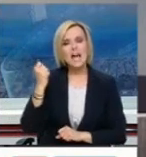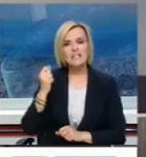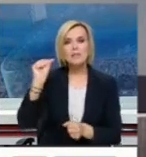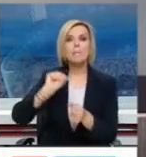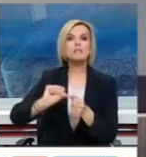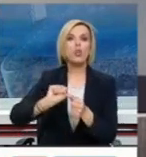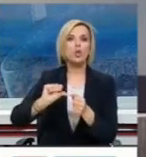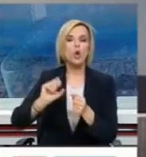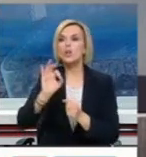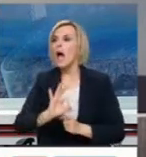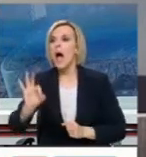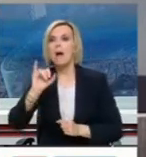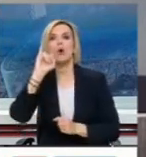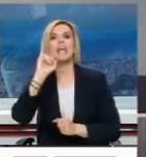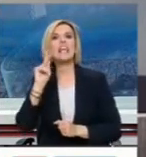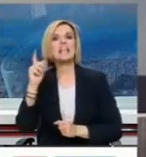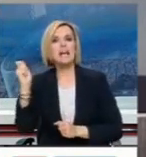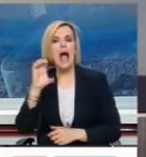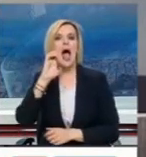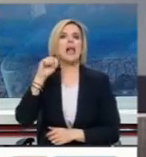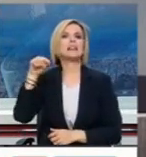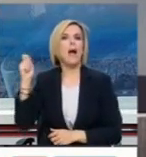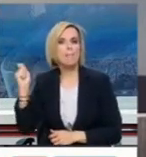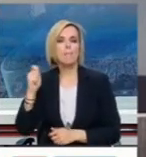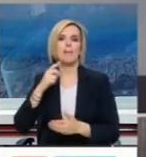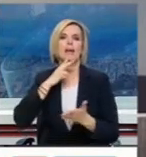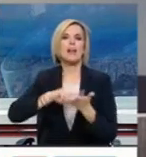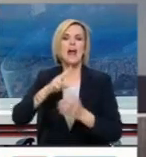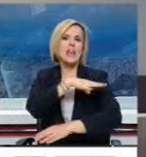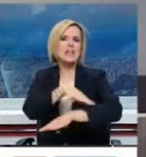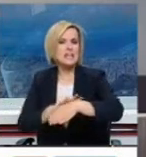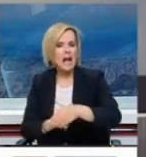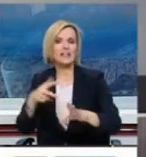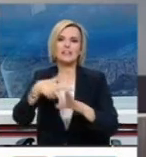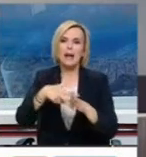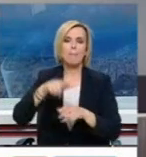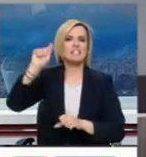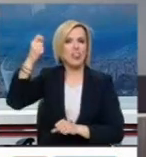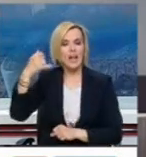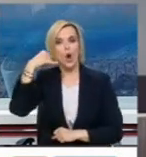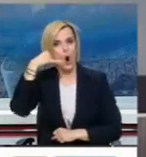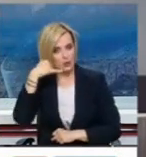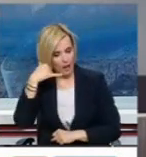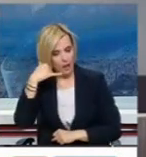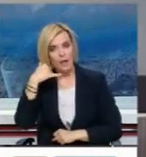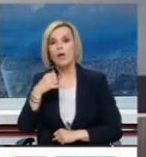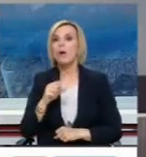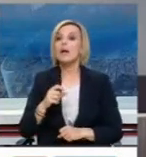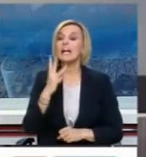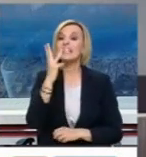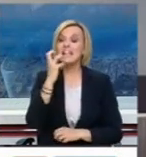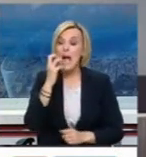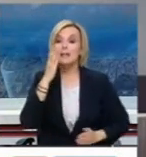που προέρχονται από το ΙΚΑ ΕΤΑΜ και ΕΤΑΠ ΜΟΜΟΕ και ΝΑΤ και ΕΤΑΤ τράπεζες ΔΕΗ ΟΤΕ, θα καταβληθούν στις